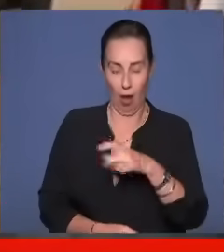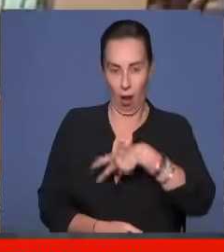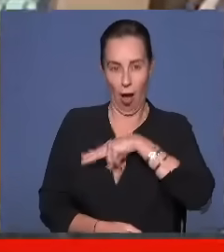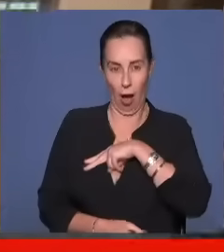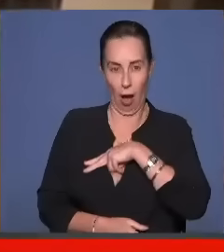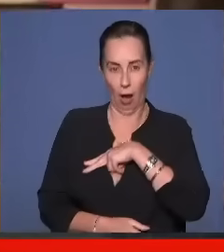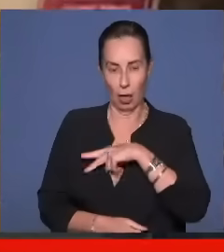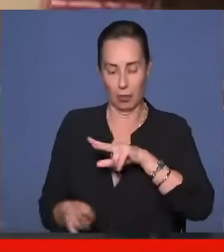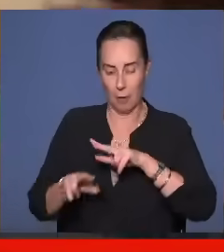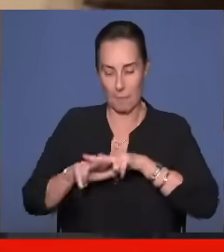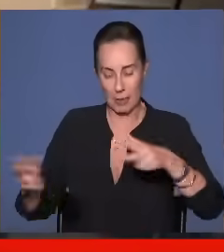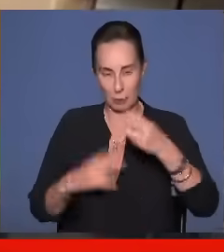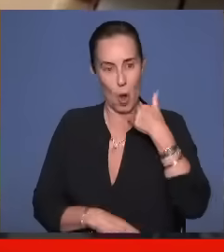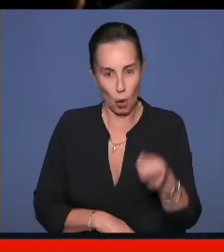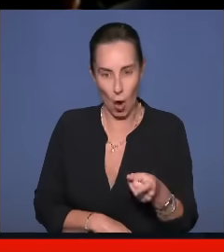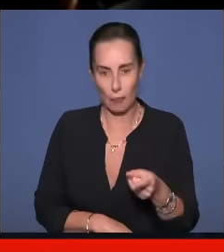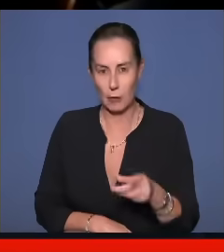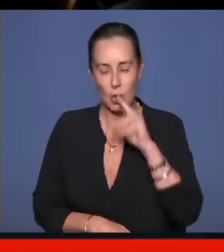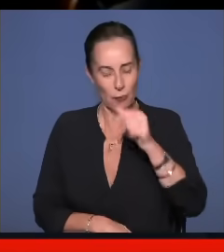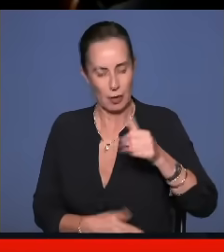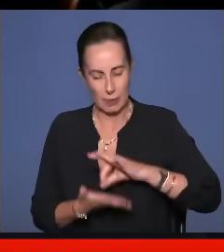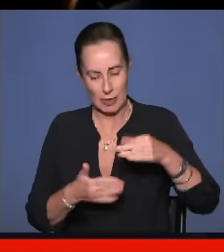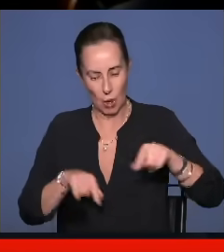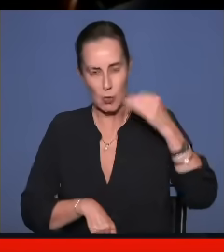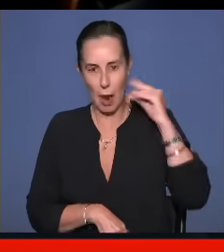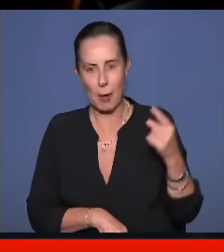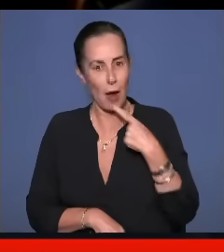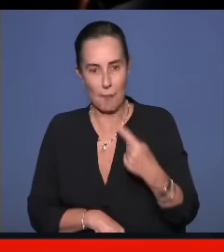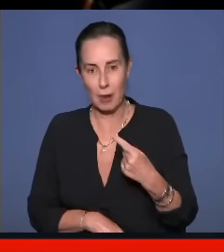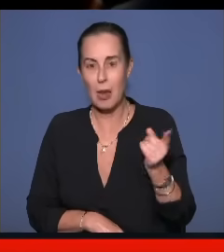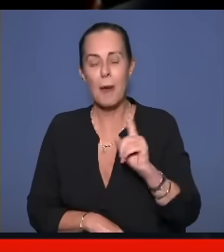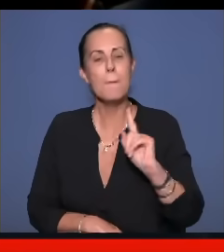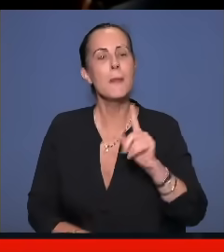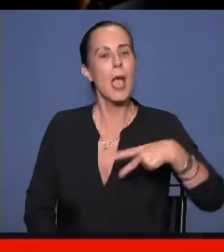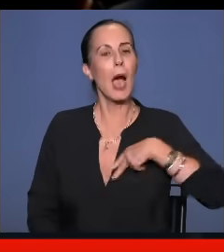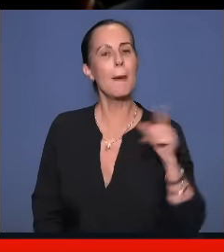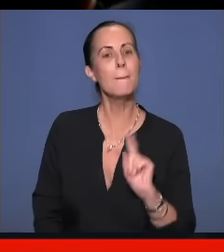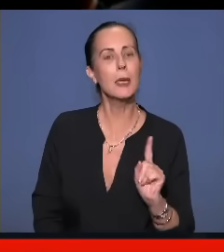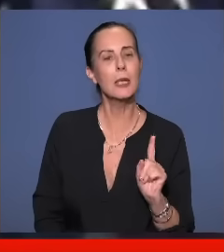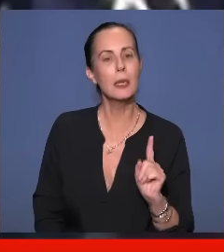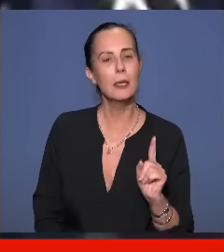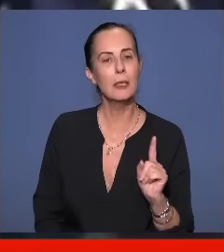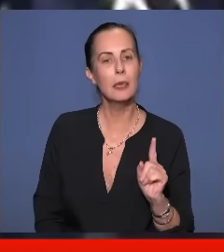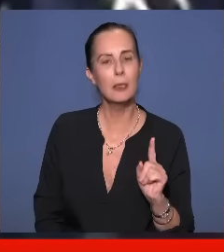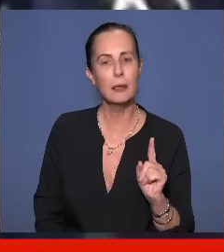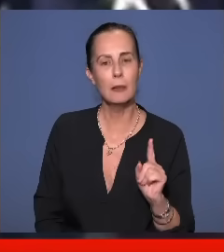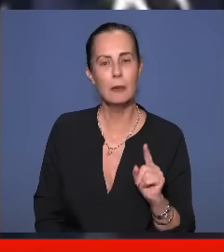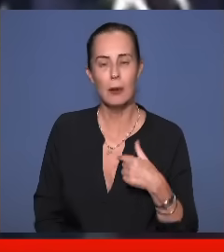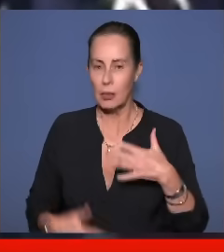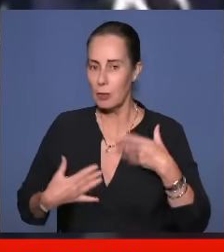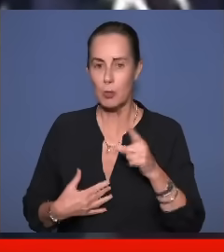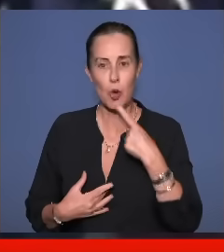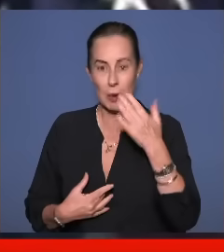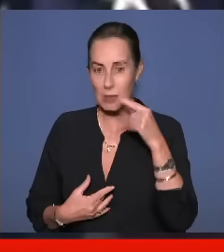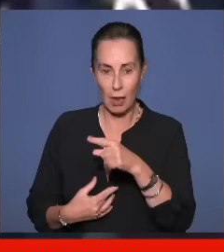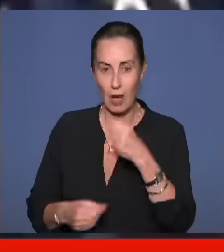בבתי החולים של עזה, דובר משרד החוץ האמריקני הבהיר למי צריך להפנות את האחריות. We would love to see all the people that are